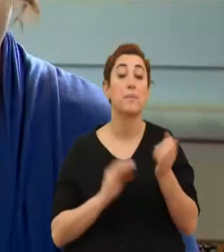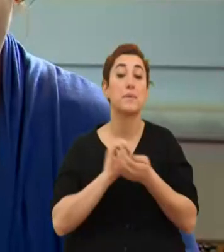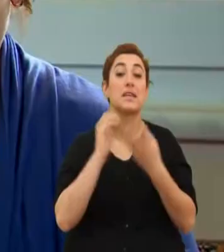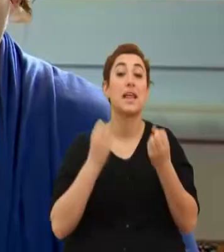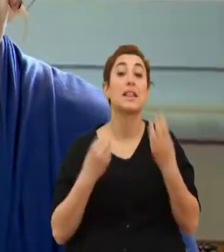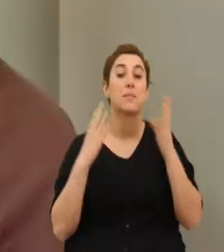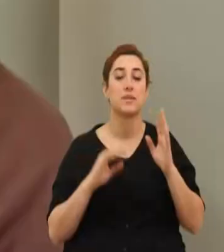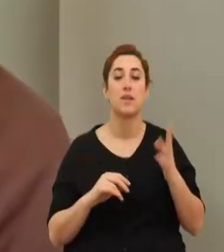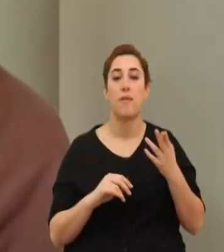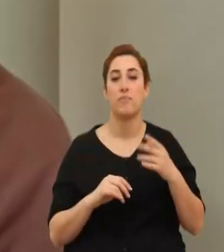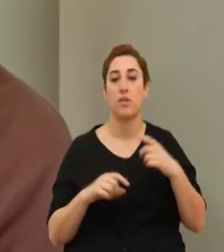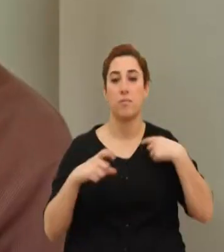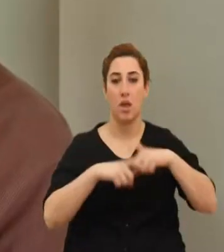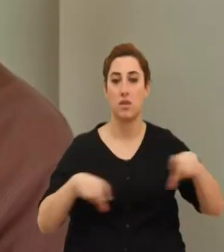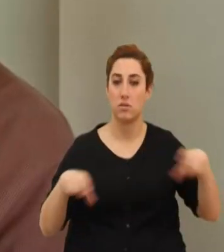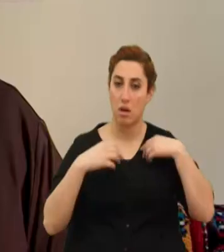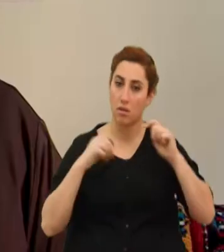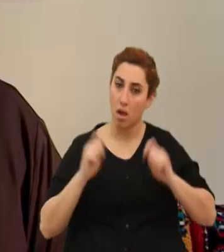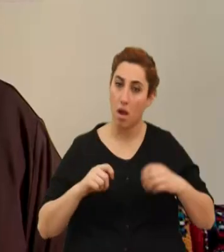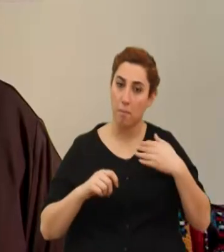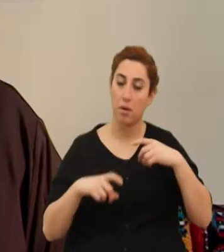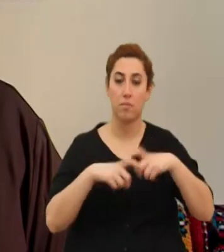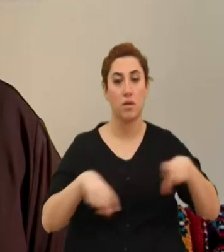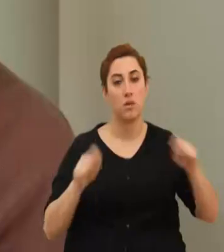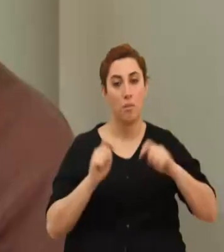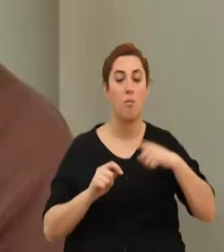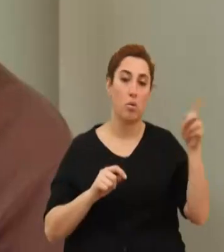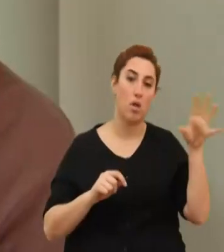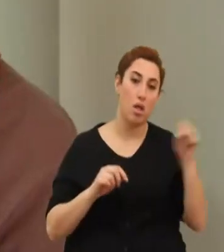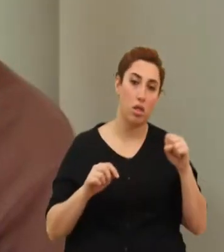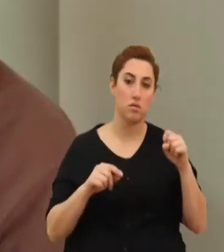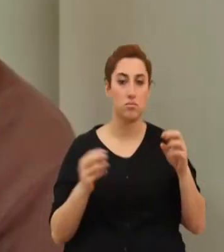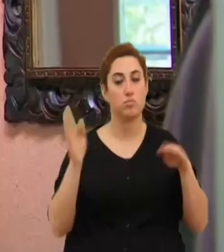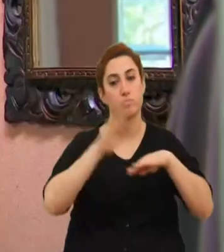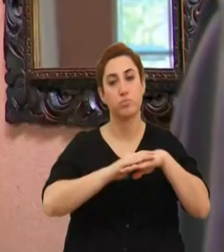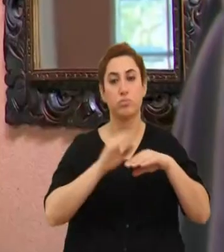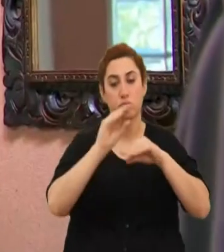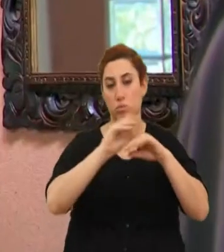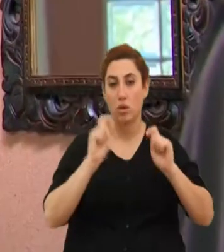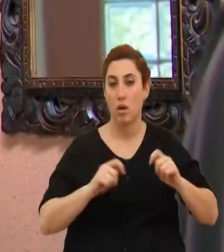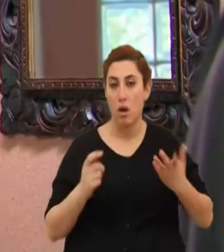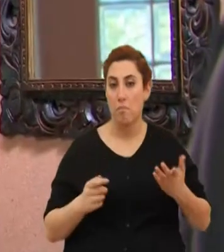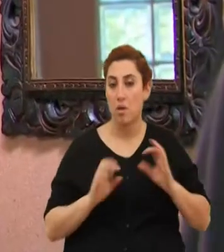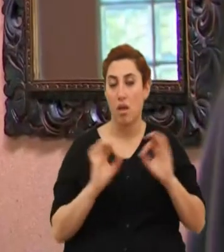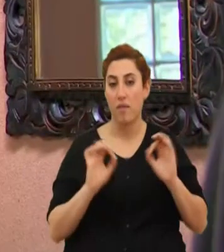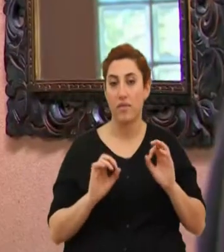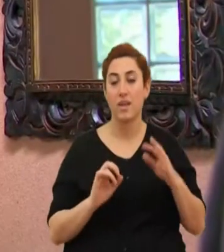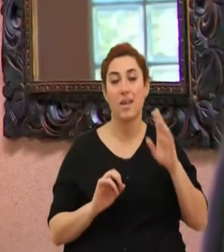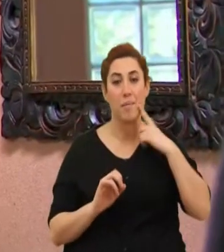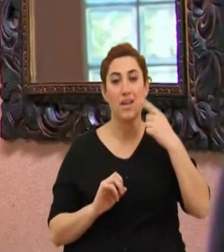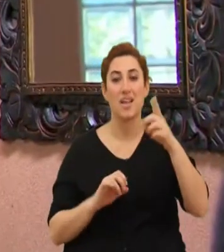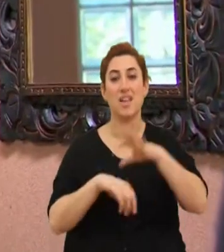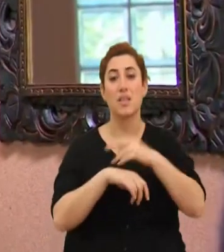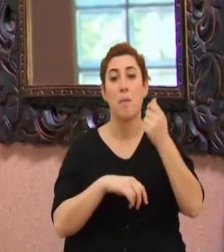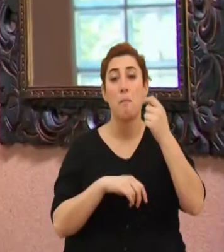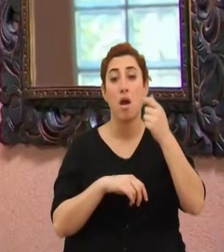birikmez. Ya canım, tezgahı da açarım. Tezgahı da açarım, oradan da alırım. İkisini üst üste koyduk mu, gideriz. Yani senin